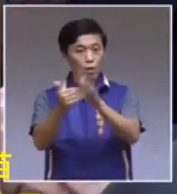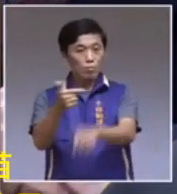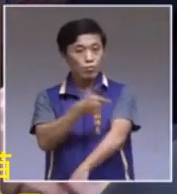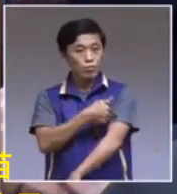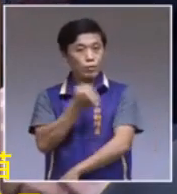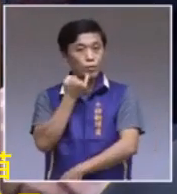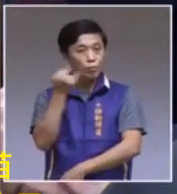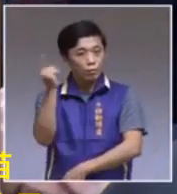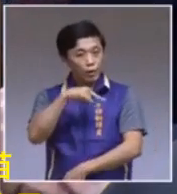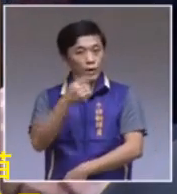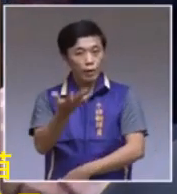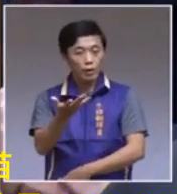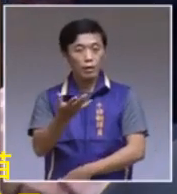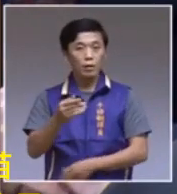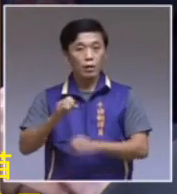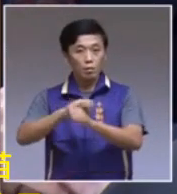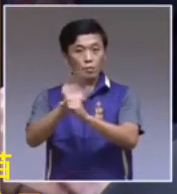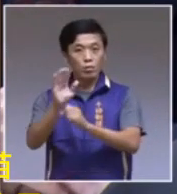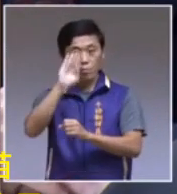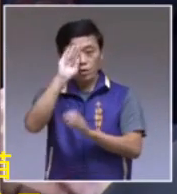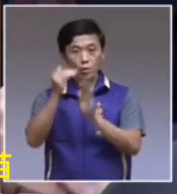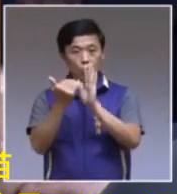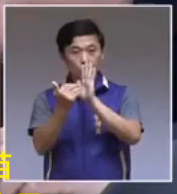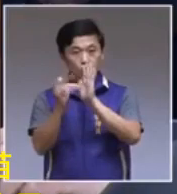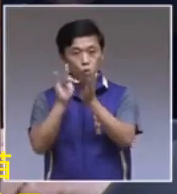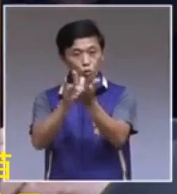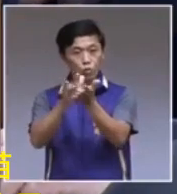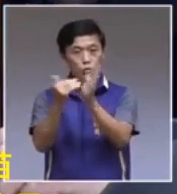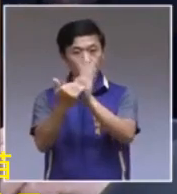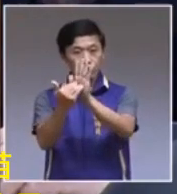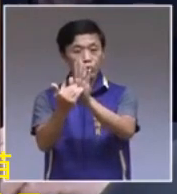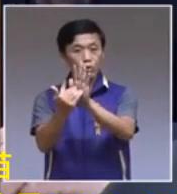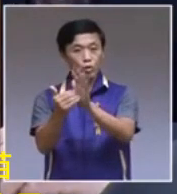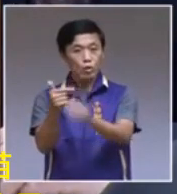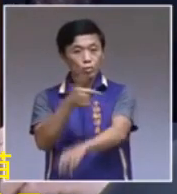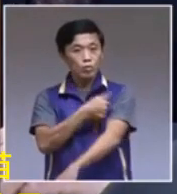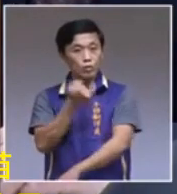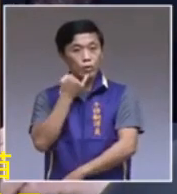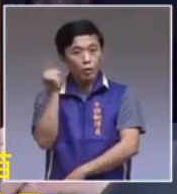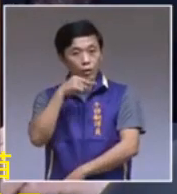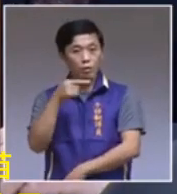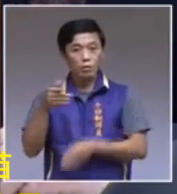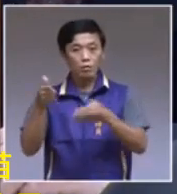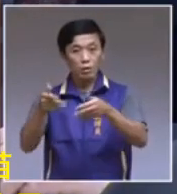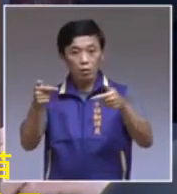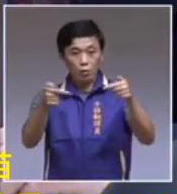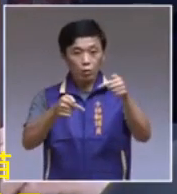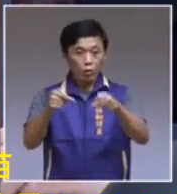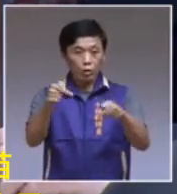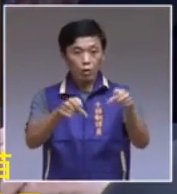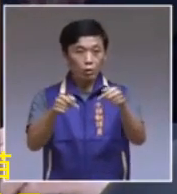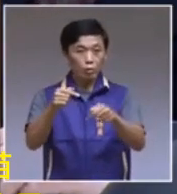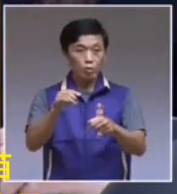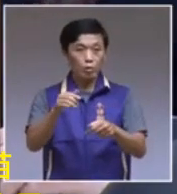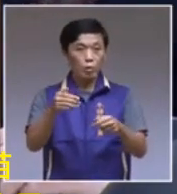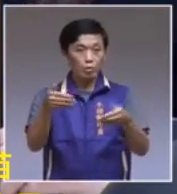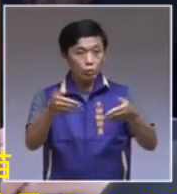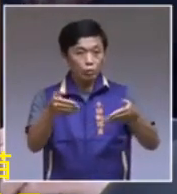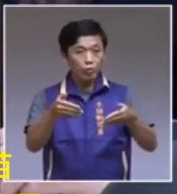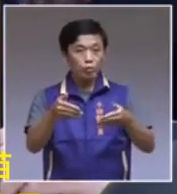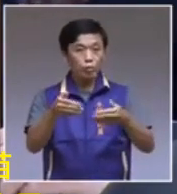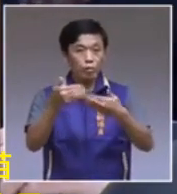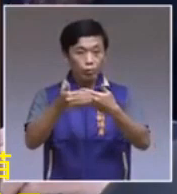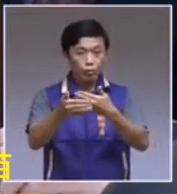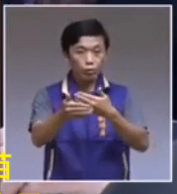不能施打新冠肺炎的疫苗？那其实接受化学治疗的中间还是可以